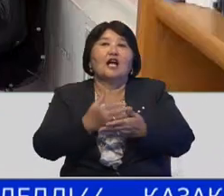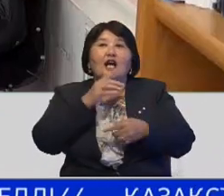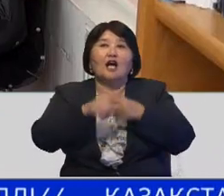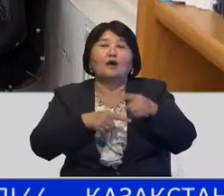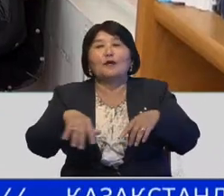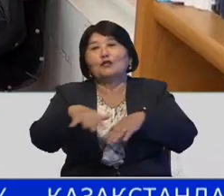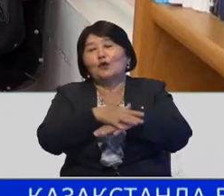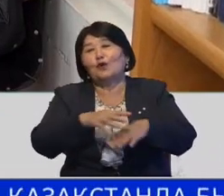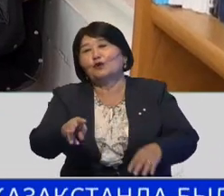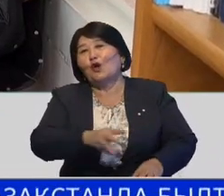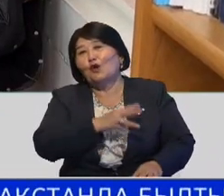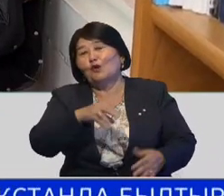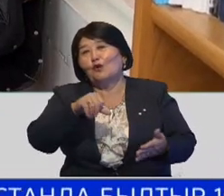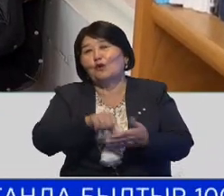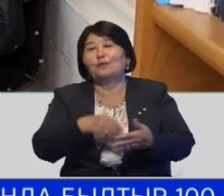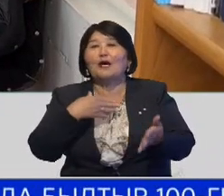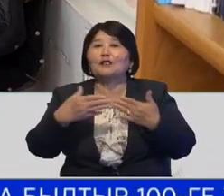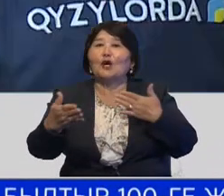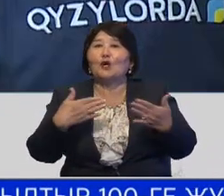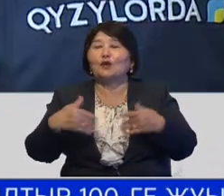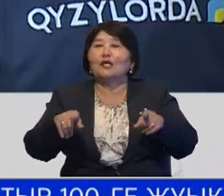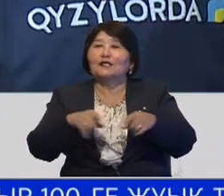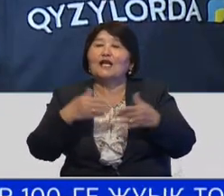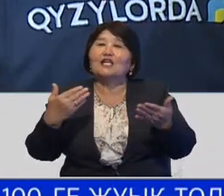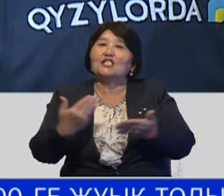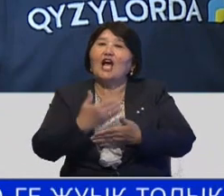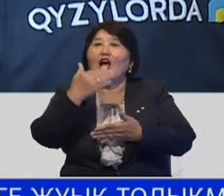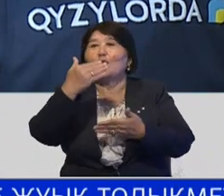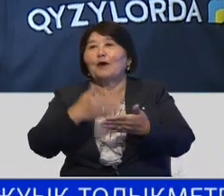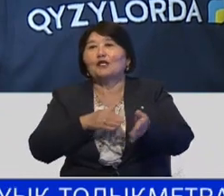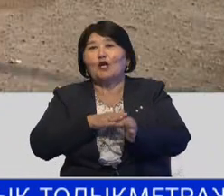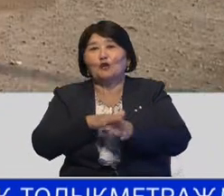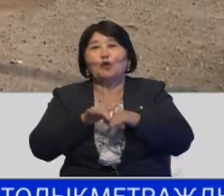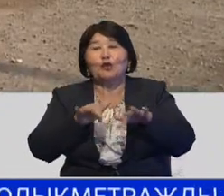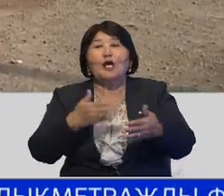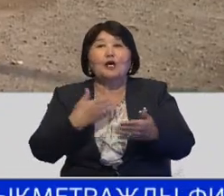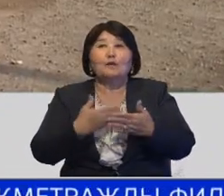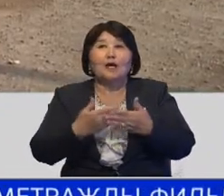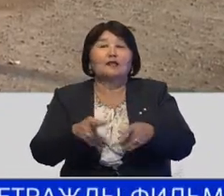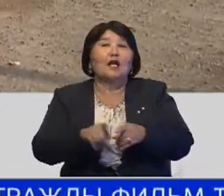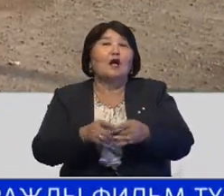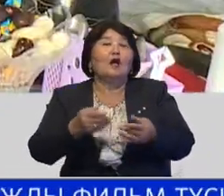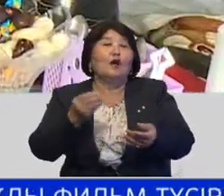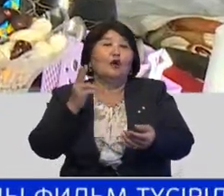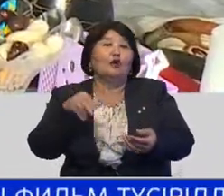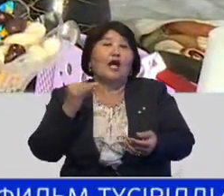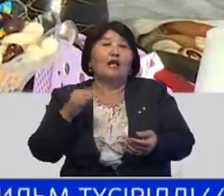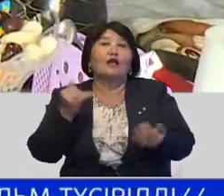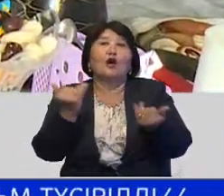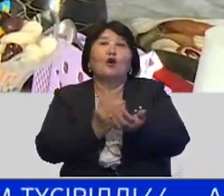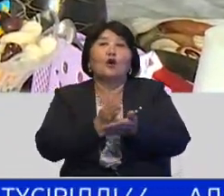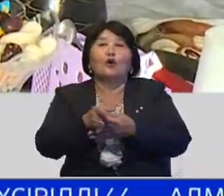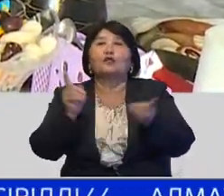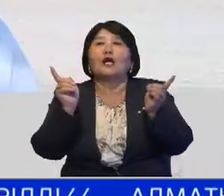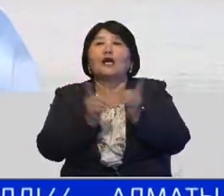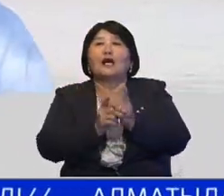сайын көрерменнің көңіл түкпіріндегіні дөп басып, қоржынын жаңа бағдарламалармен толықтыра түсуде. Мәселен, Құдайы қонақ хабары Құдайы қонақты